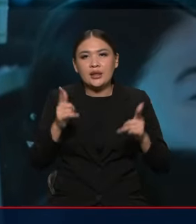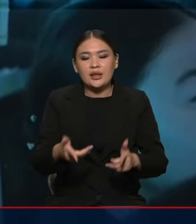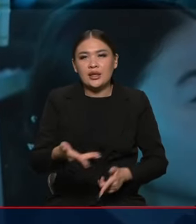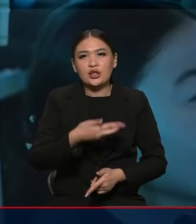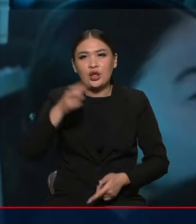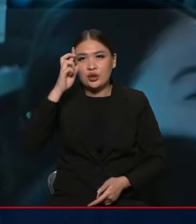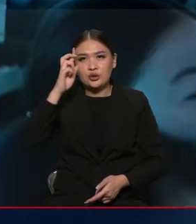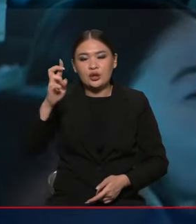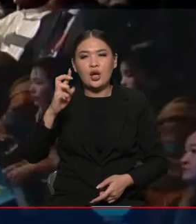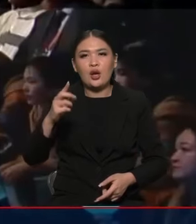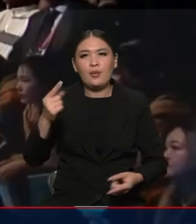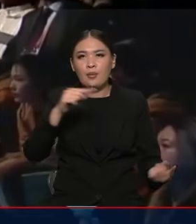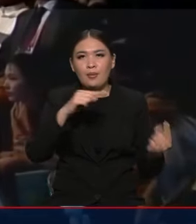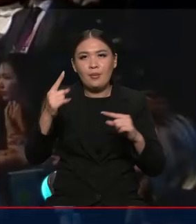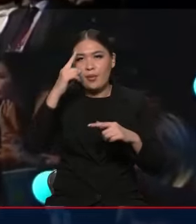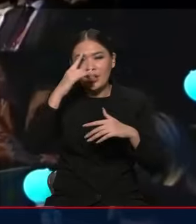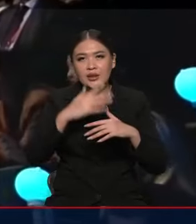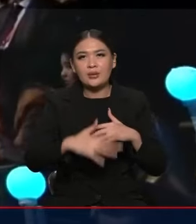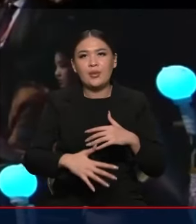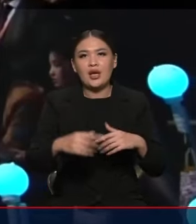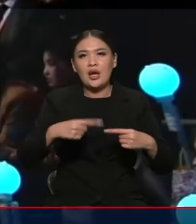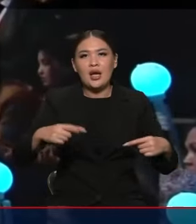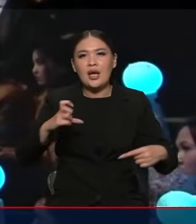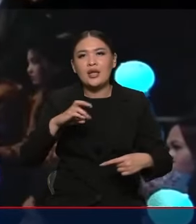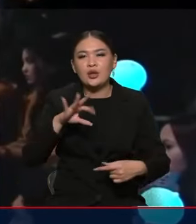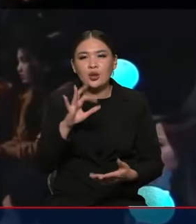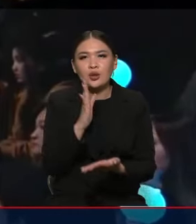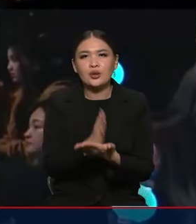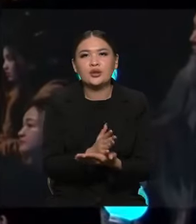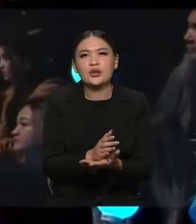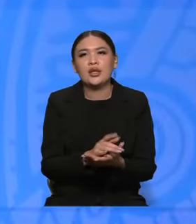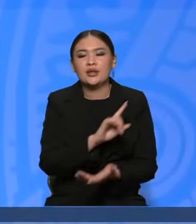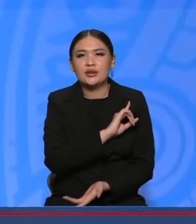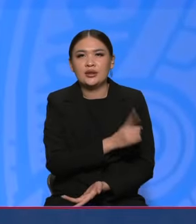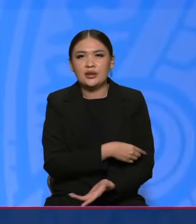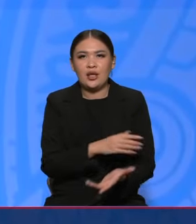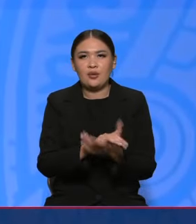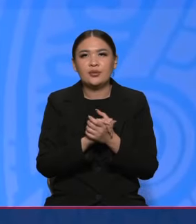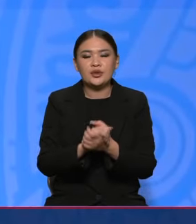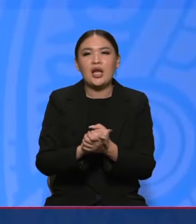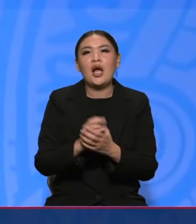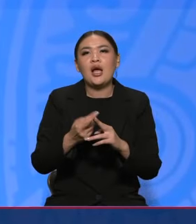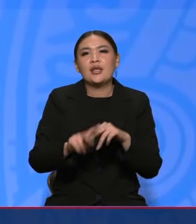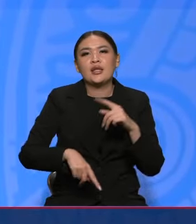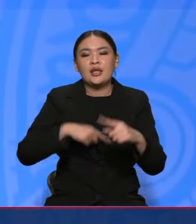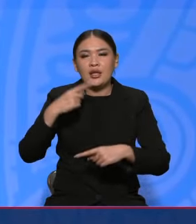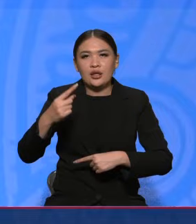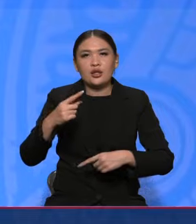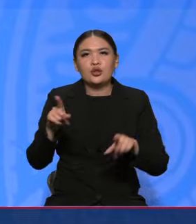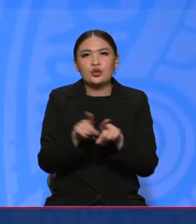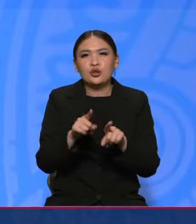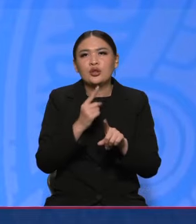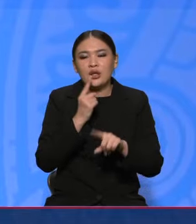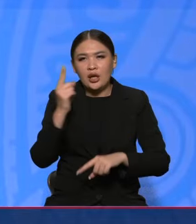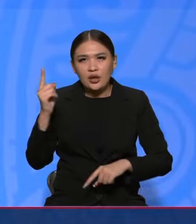в гармонии и взаимопонимании живут различные этносы. Мы установили крепкие связи со странами ближнего и дальнего зарубежья. И хотим,